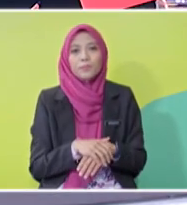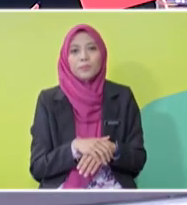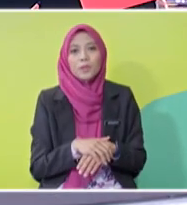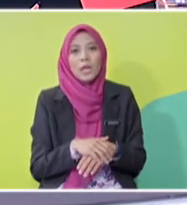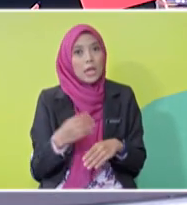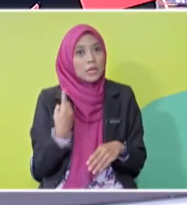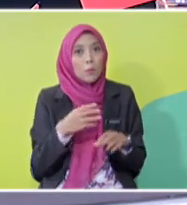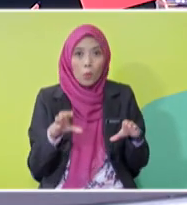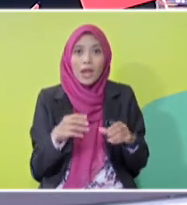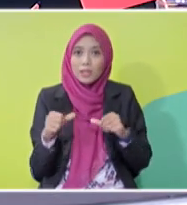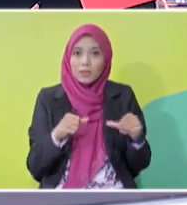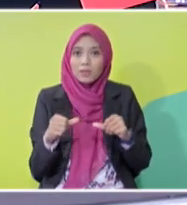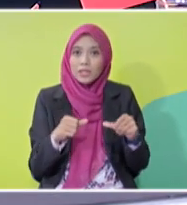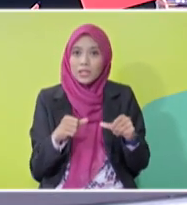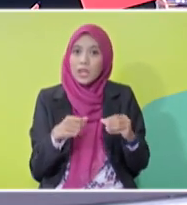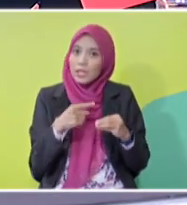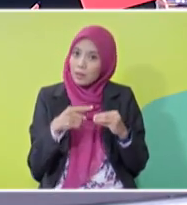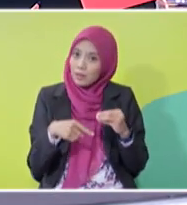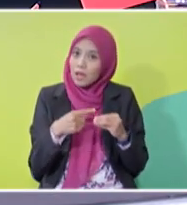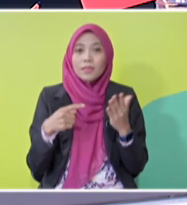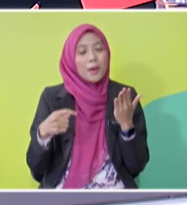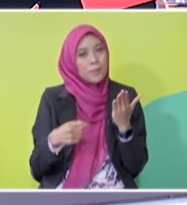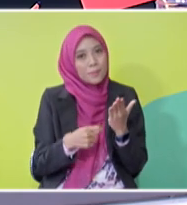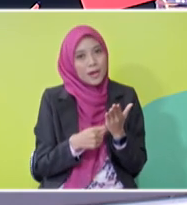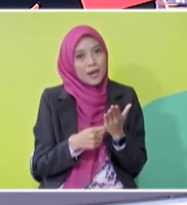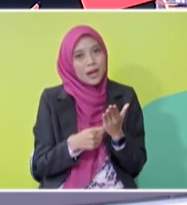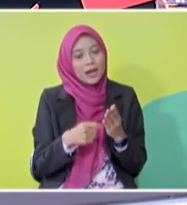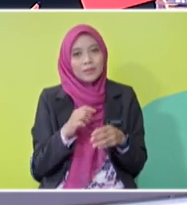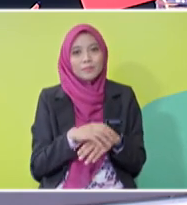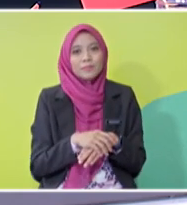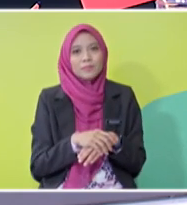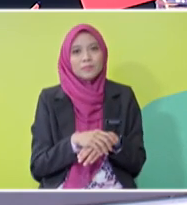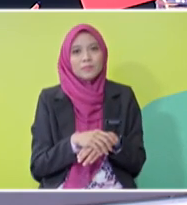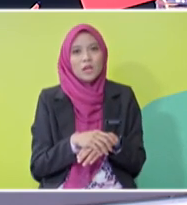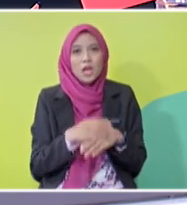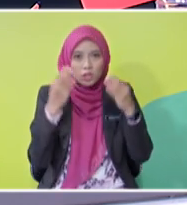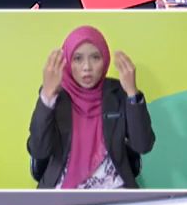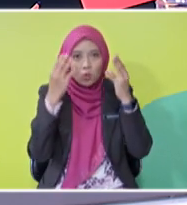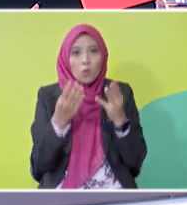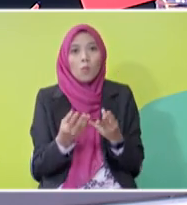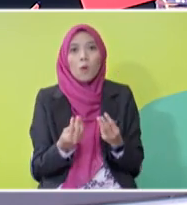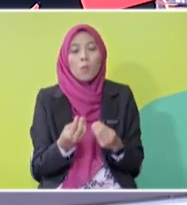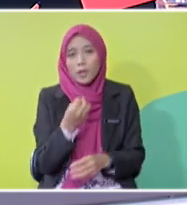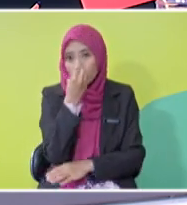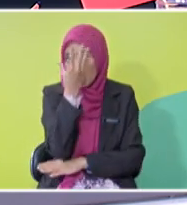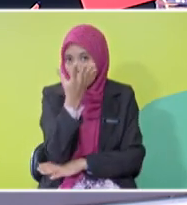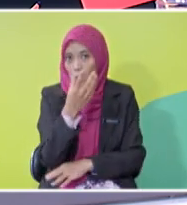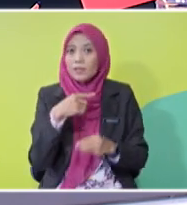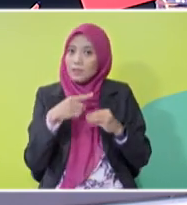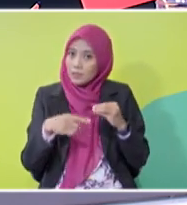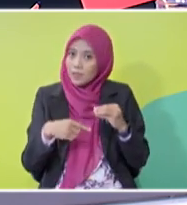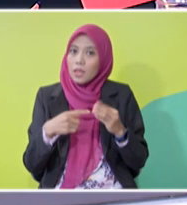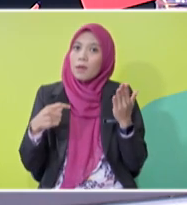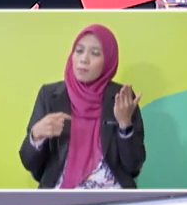ini tentang tambah oke sebelum kita Terangkan sekali lagi tentang konsep